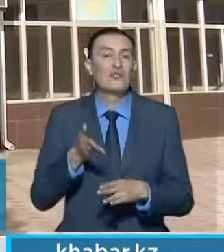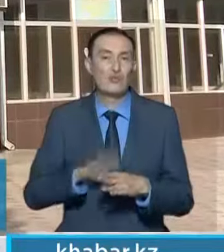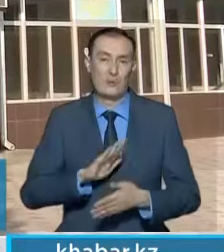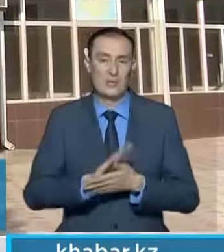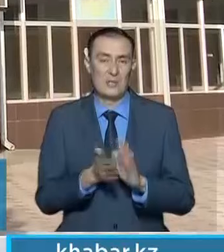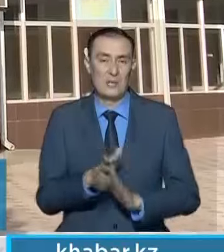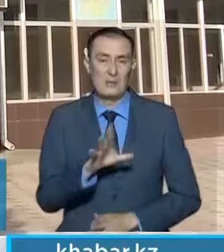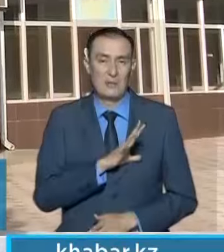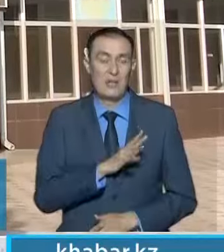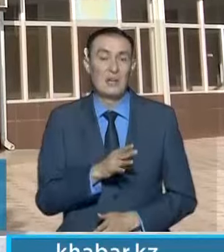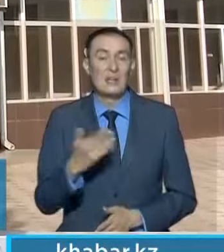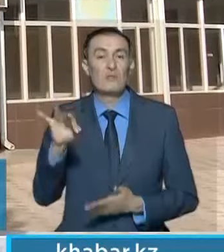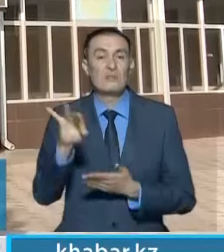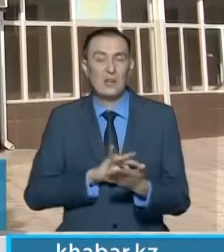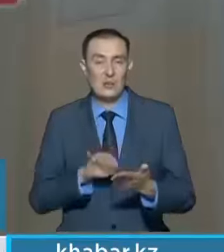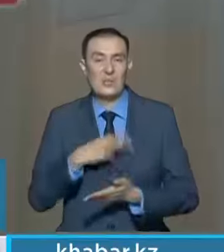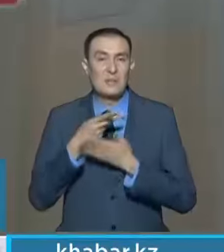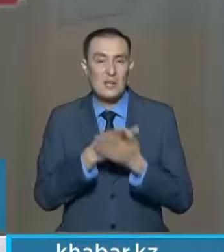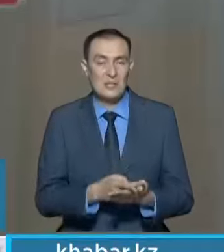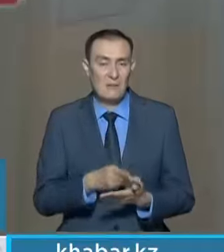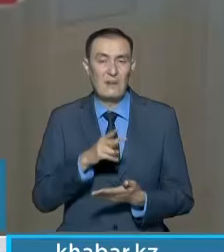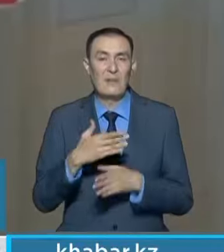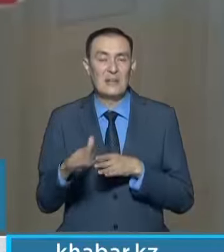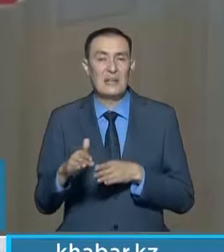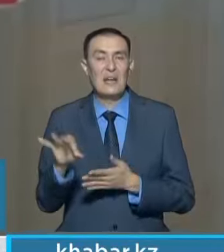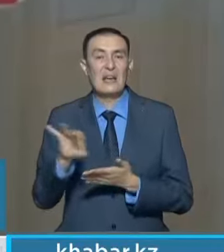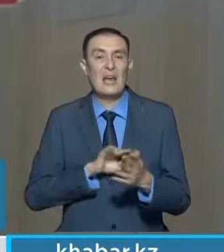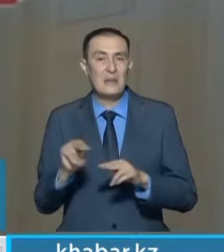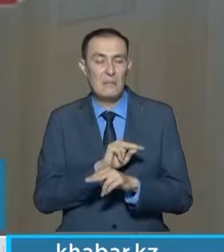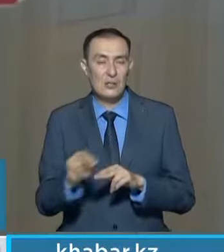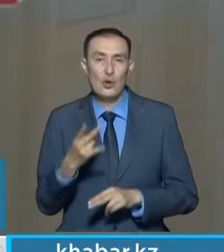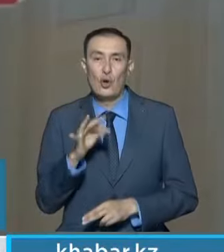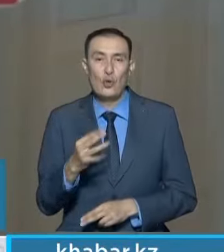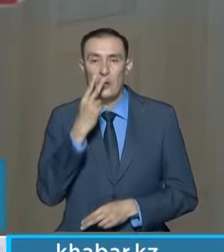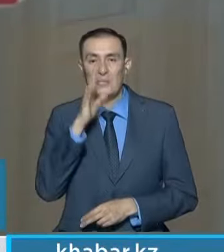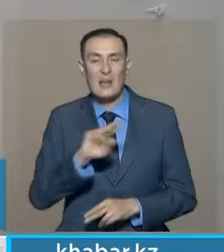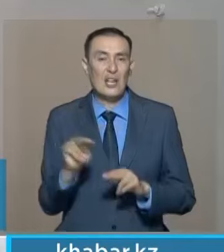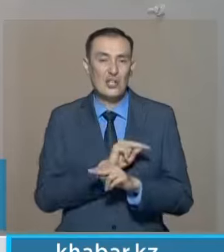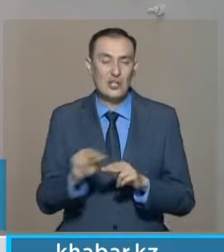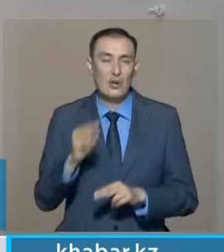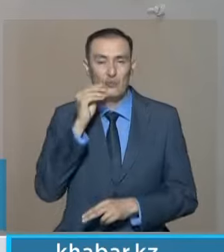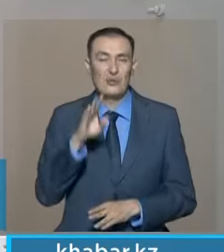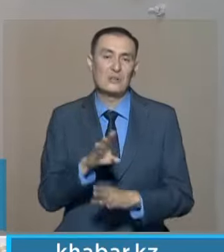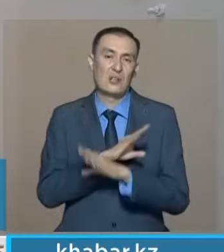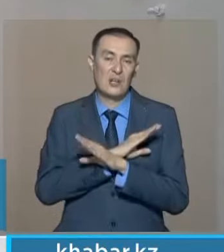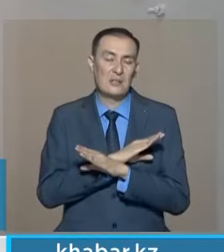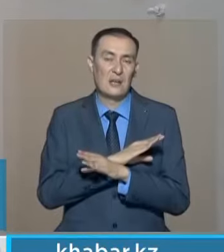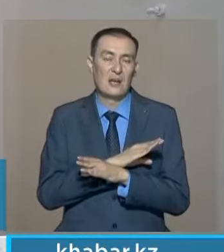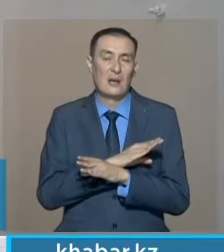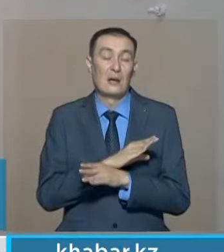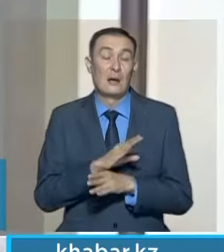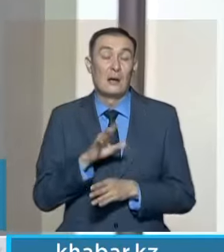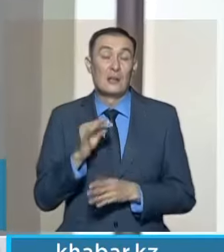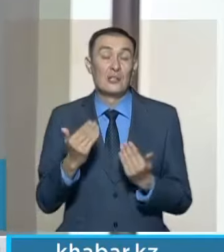очень тяжелом состоянии. Его сразу госпитализировали в отделение реанимации. Однако, несмотря на лечение, мужчина скончался, не приходя в